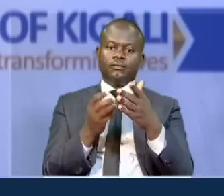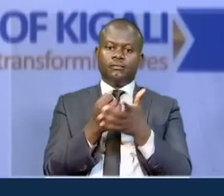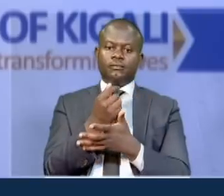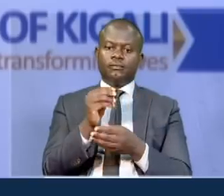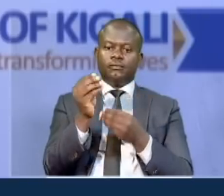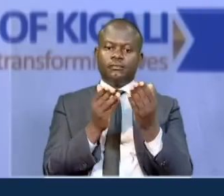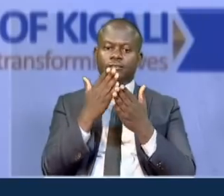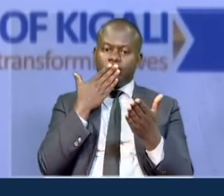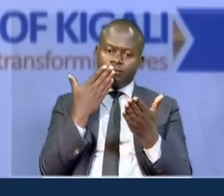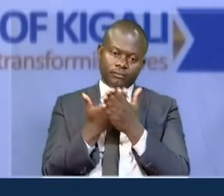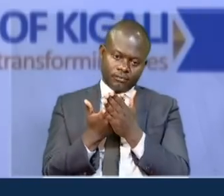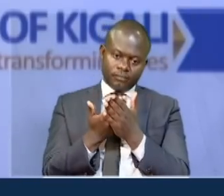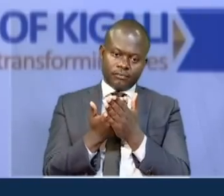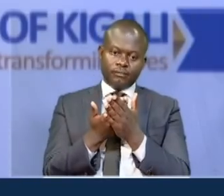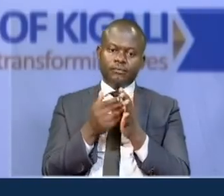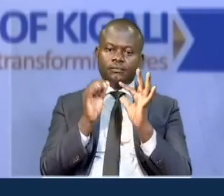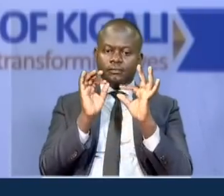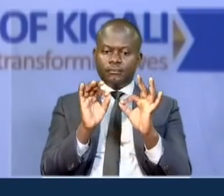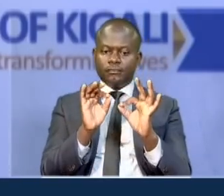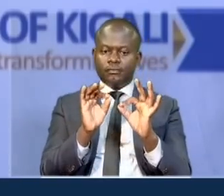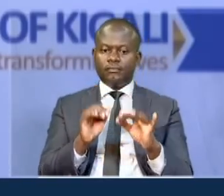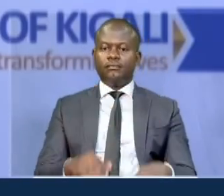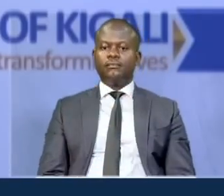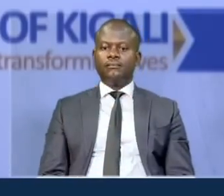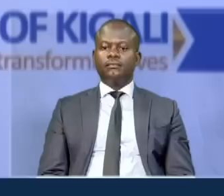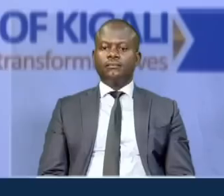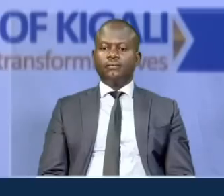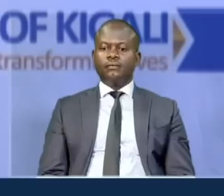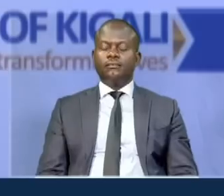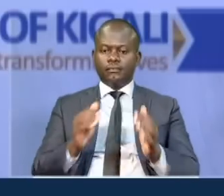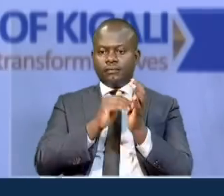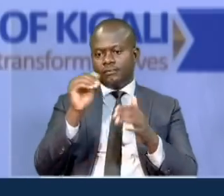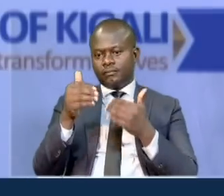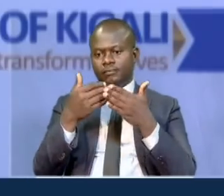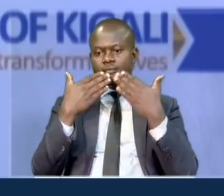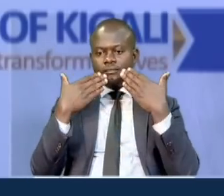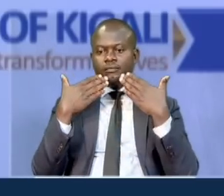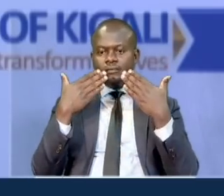tubona serivisi nziza zinoze kandi zihuse. Ikindi nashimira